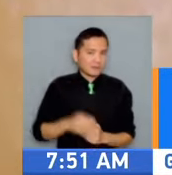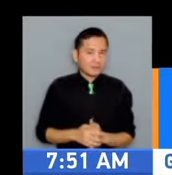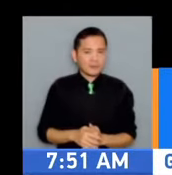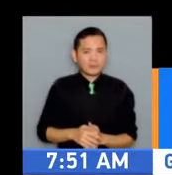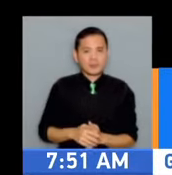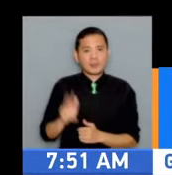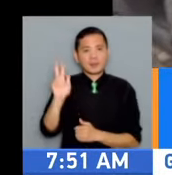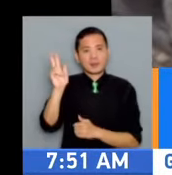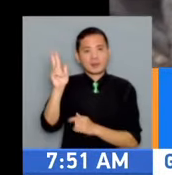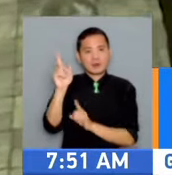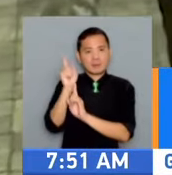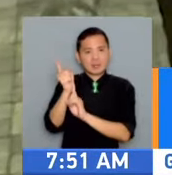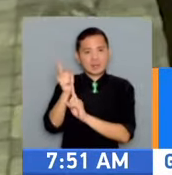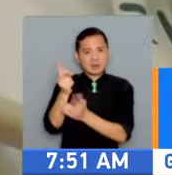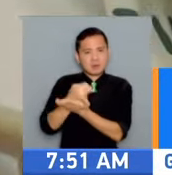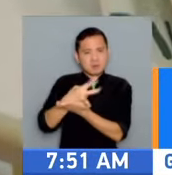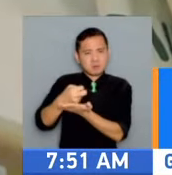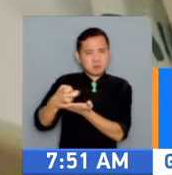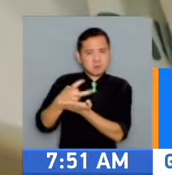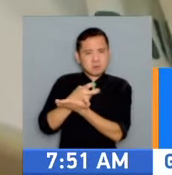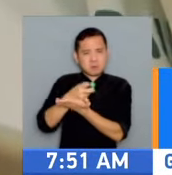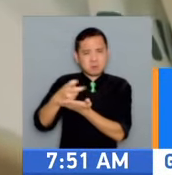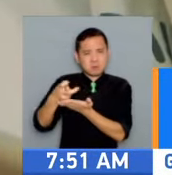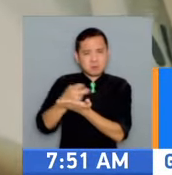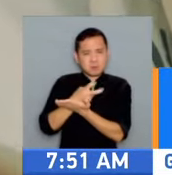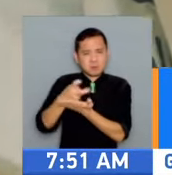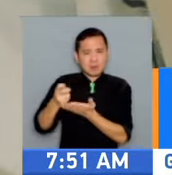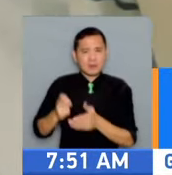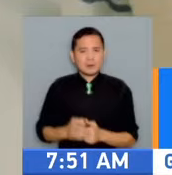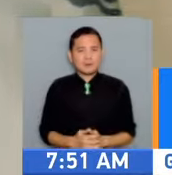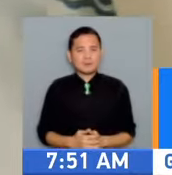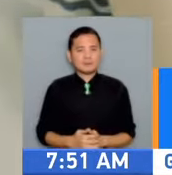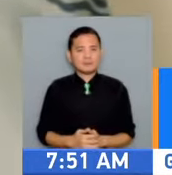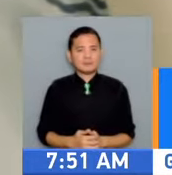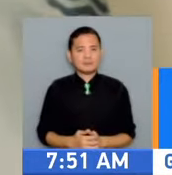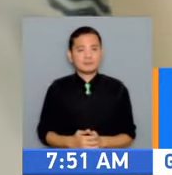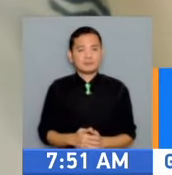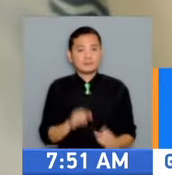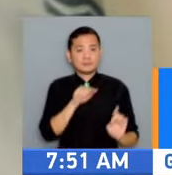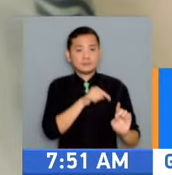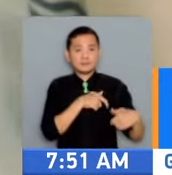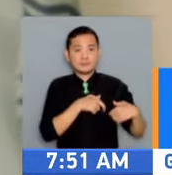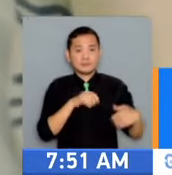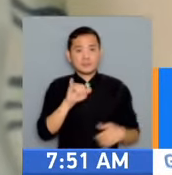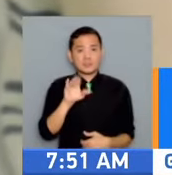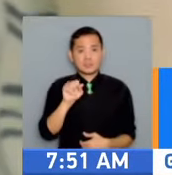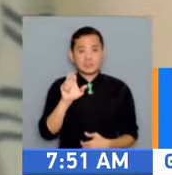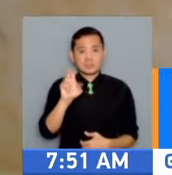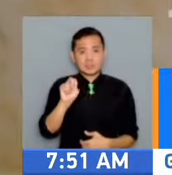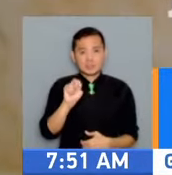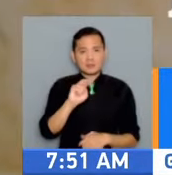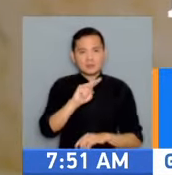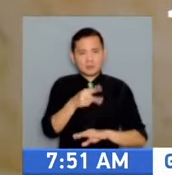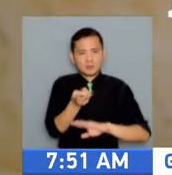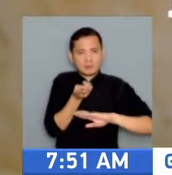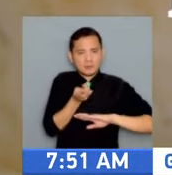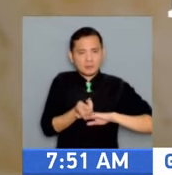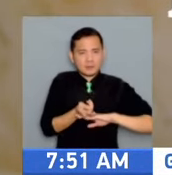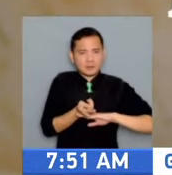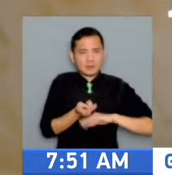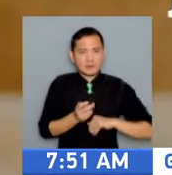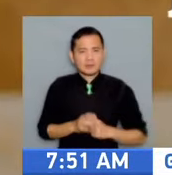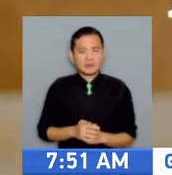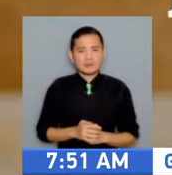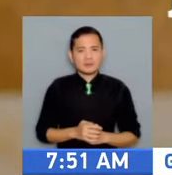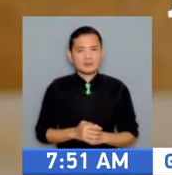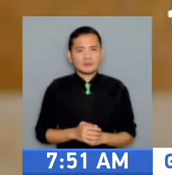si Justin na himasmasan. First time ko naramdaman, bigla na lang akong